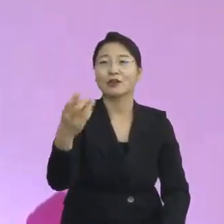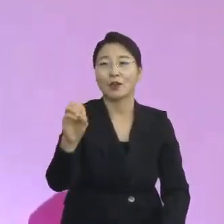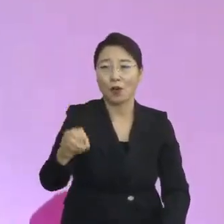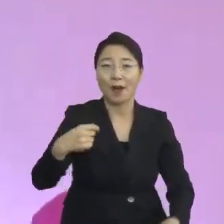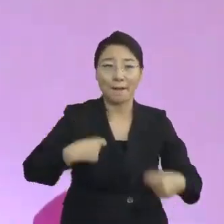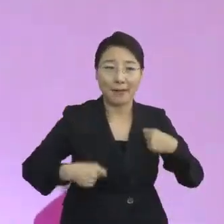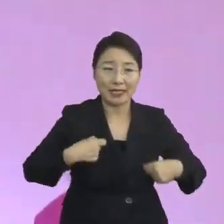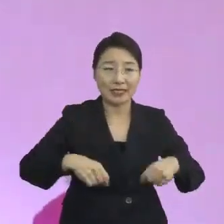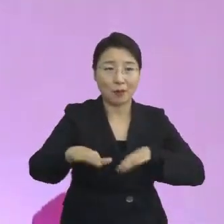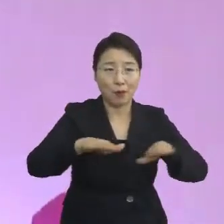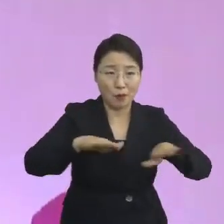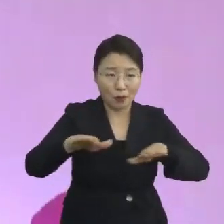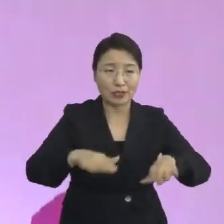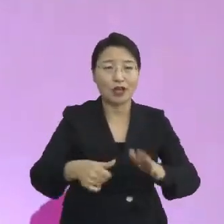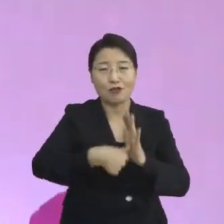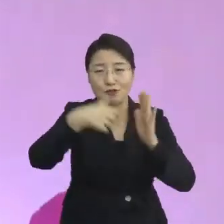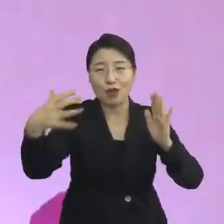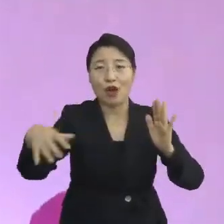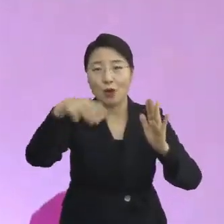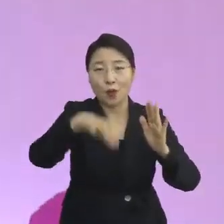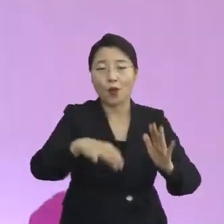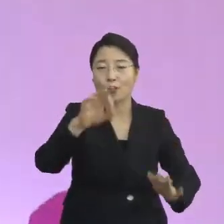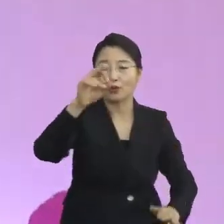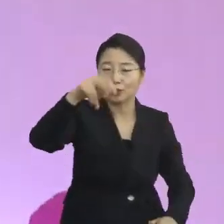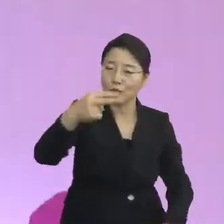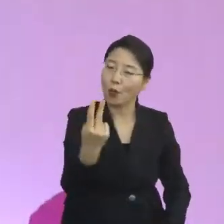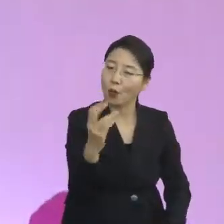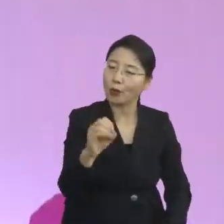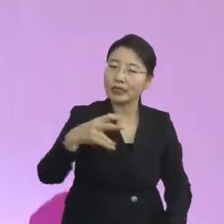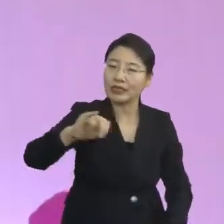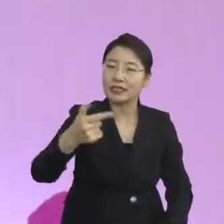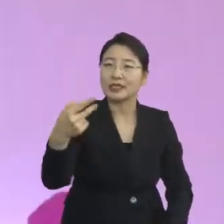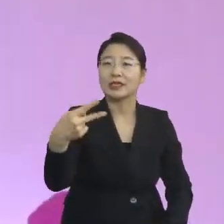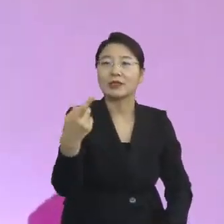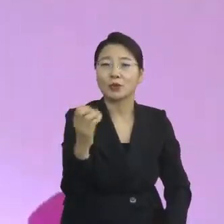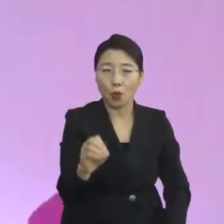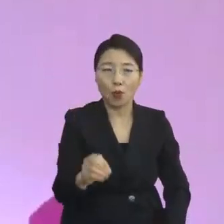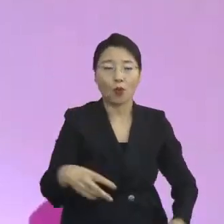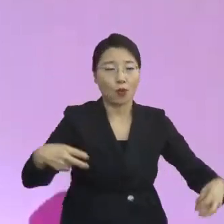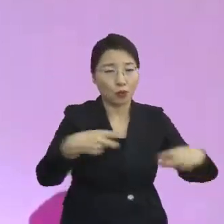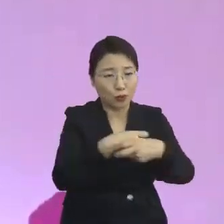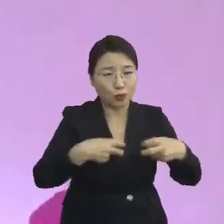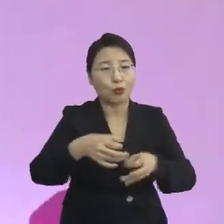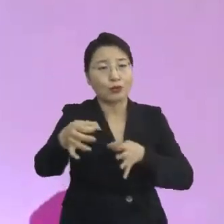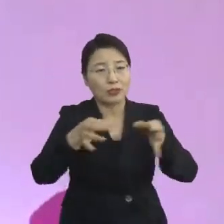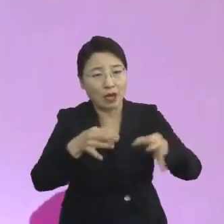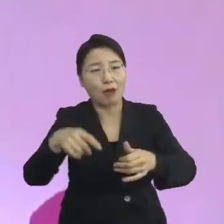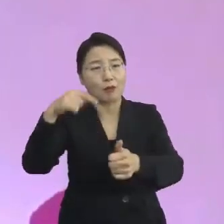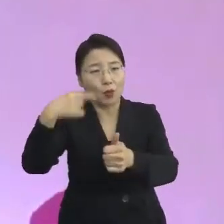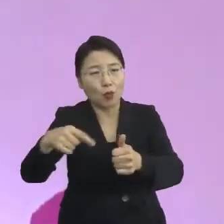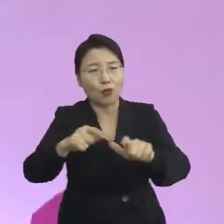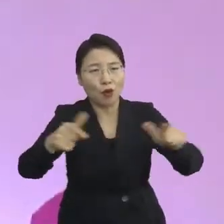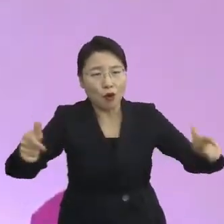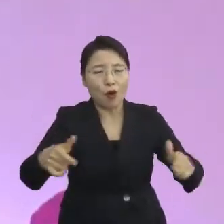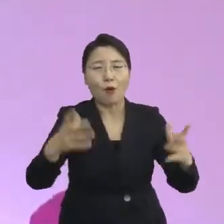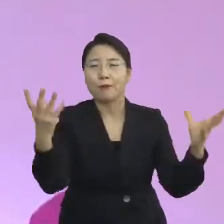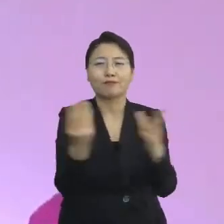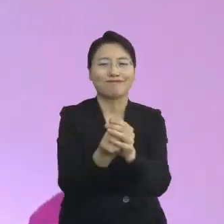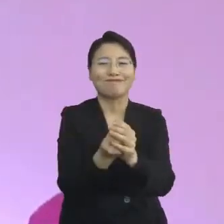산업이 밀집한 용신동 등 교통, 상업, 교육 인프라가 잘 갖춰져